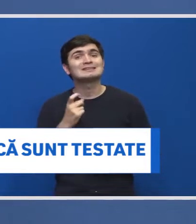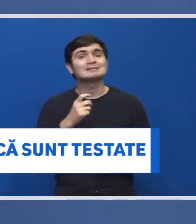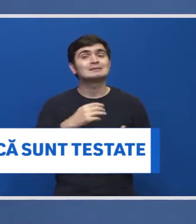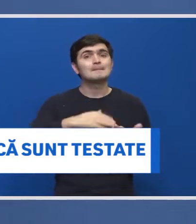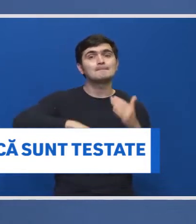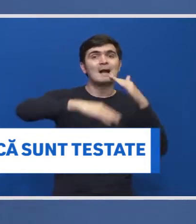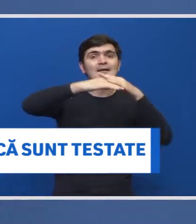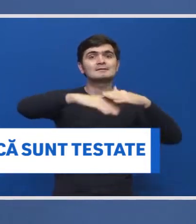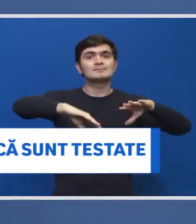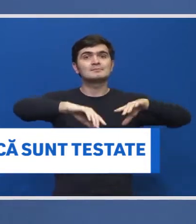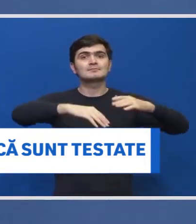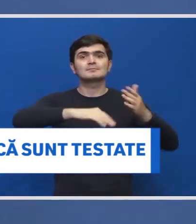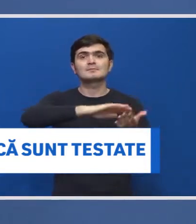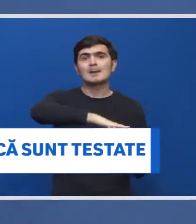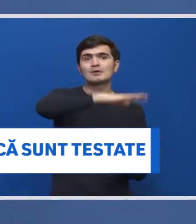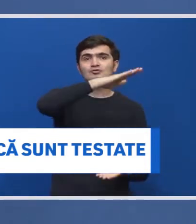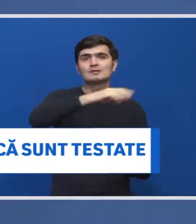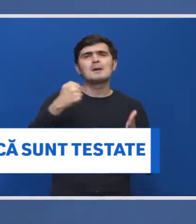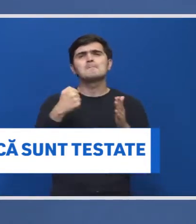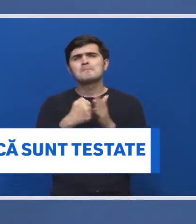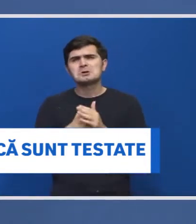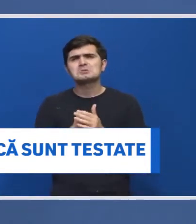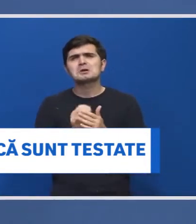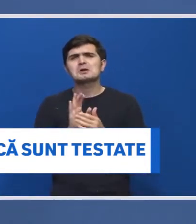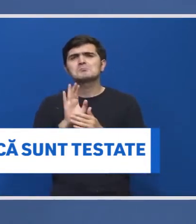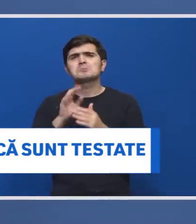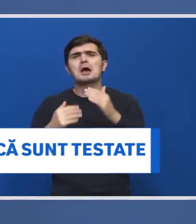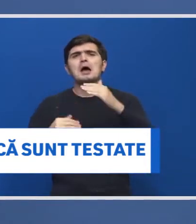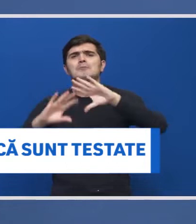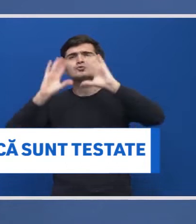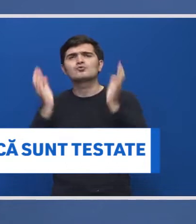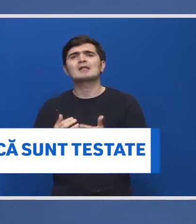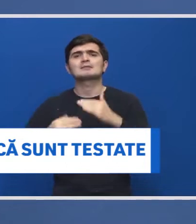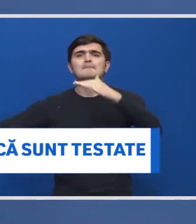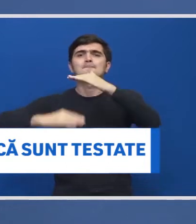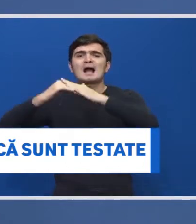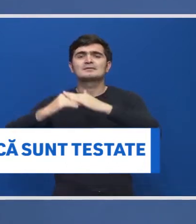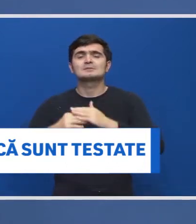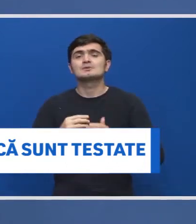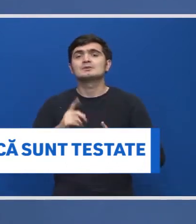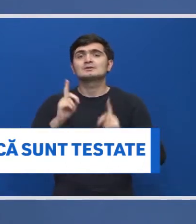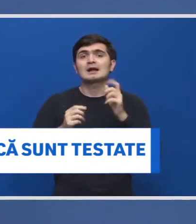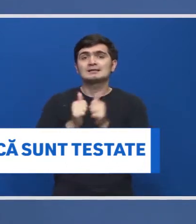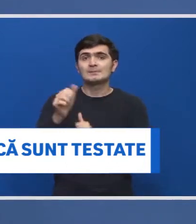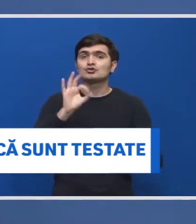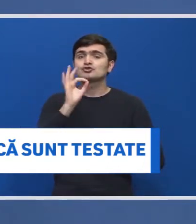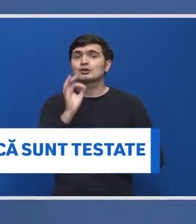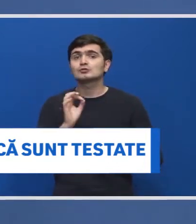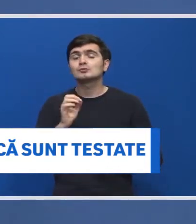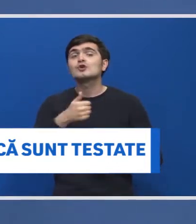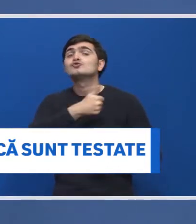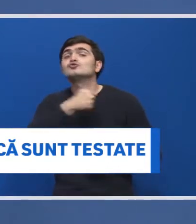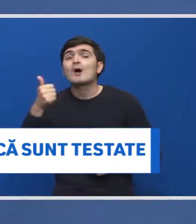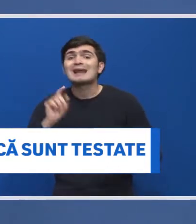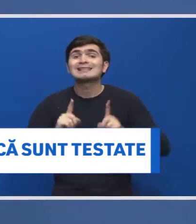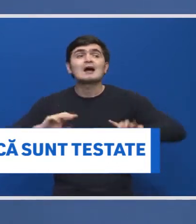a spațiului și până la capacitatea maximă a spațiului, doar pentru situațiile în care persoanele